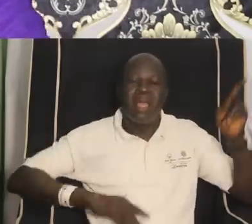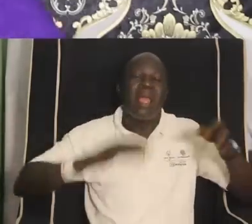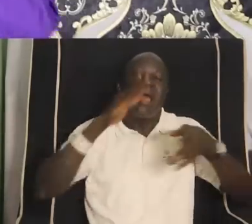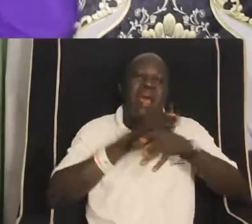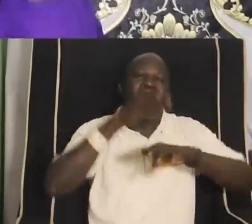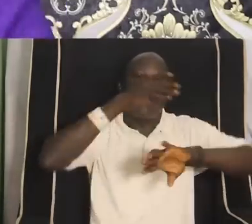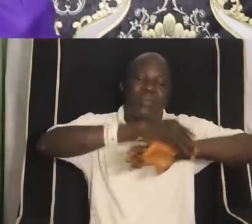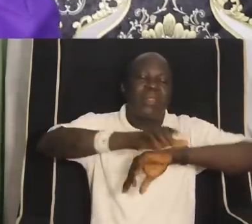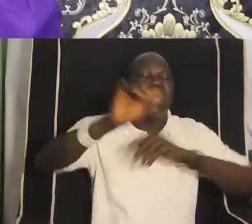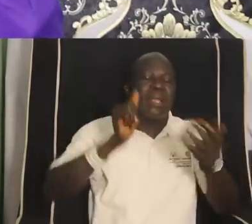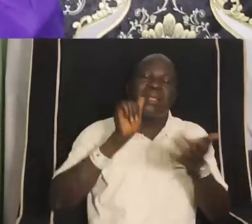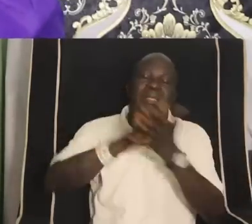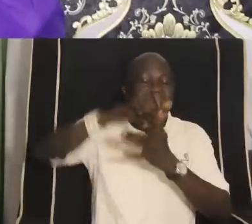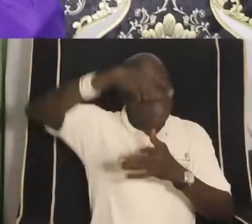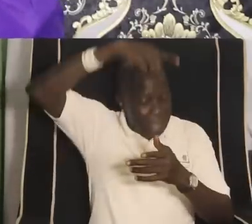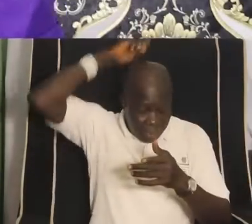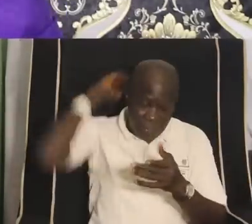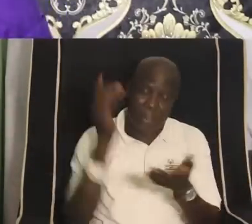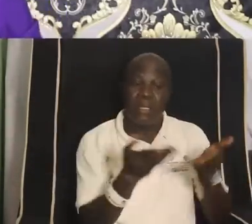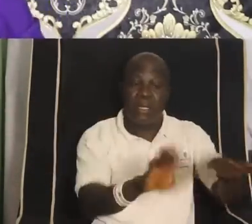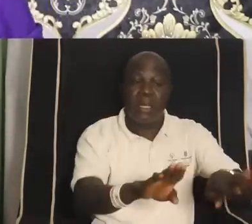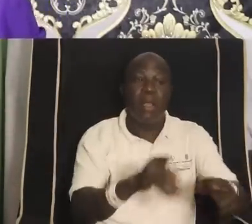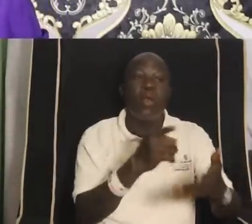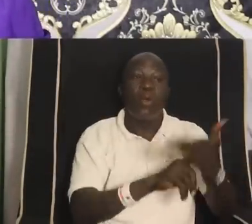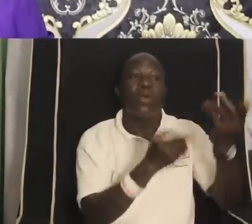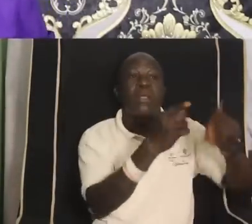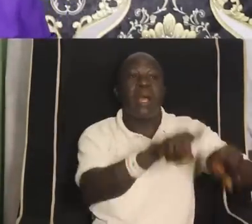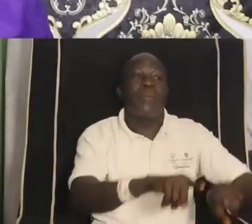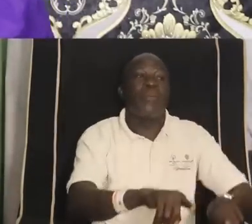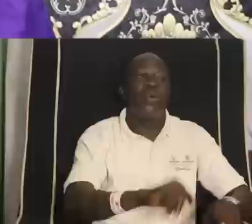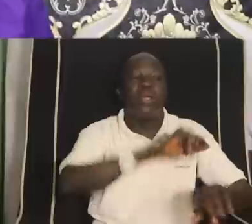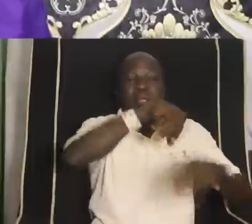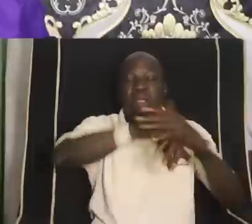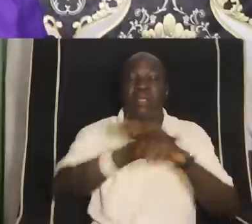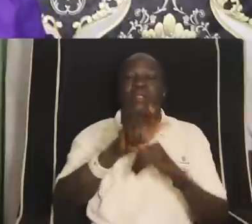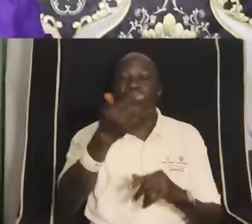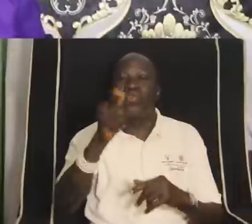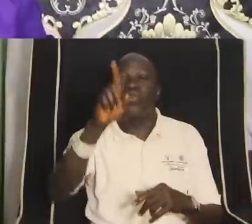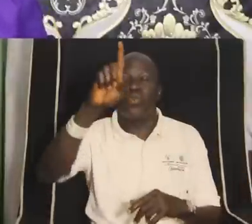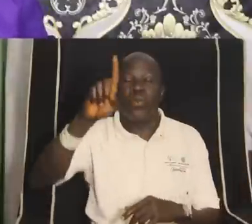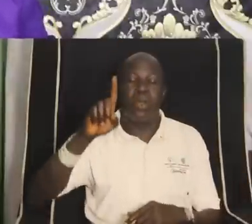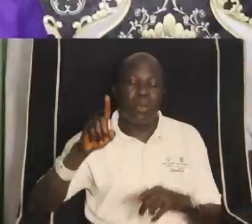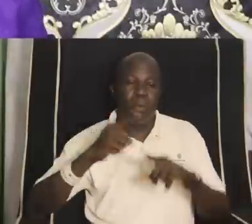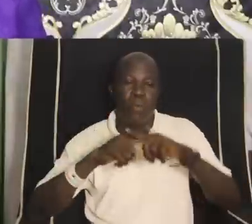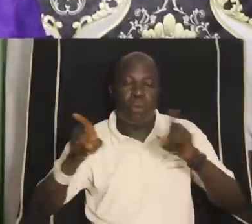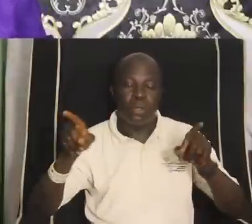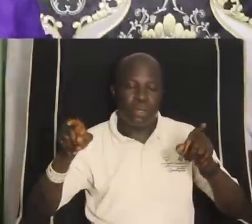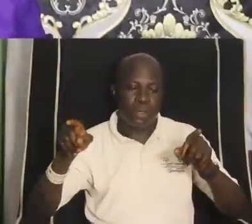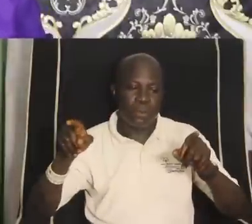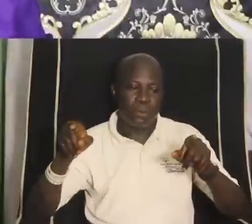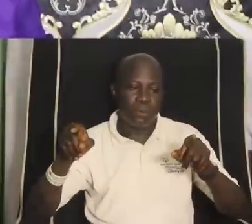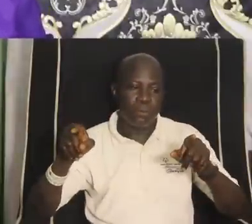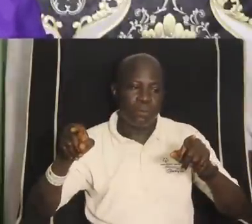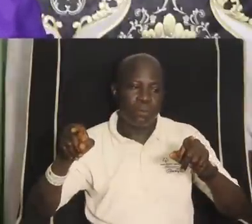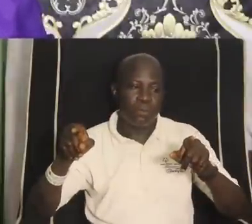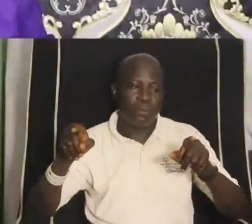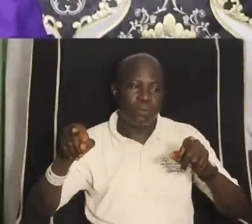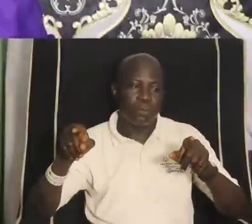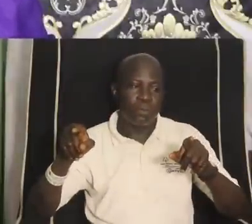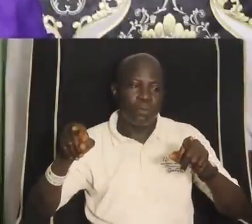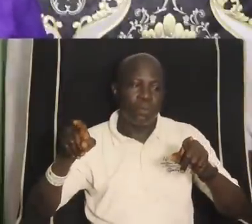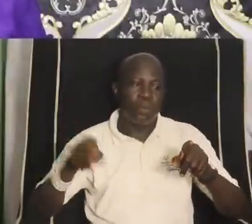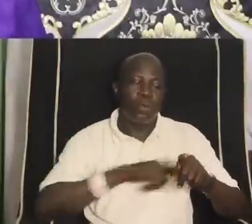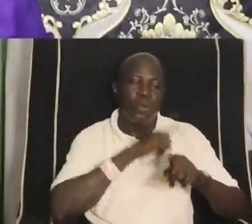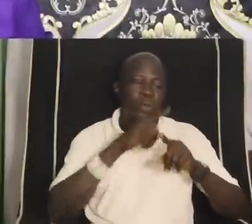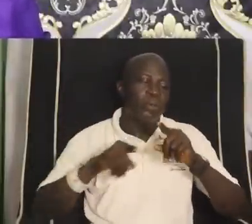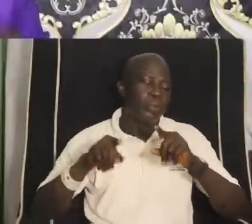ìgbà tí Dáfídì bá kú. After David's death. Kí ló wá ṣẹlẹ̀? What happened? Ní 21. In 21. Ṣùgbọ́n. Ṣùgbọ́n. Nígbà tí Dáfídì ọba gbọ́ gbogbo nǹkan